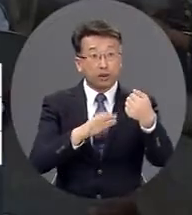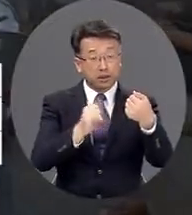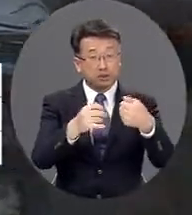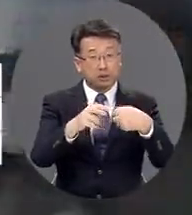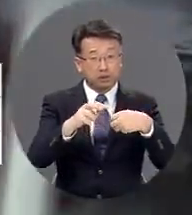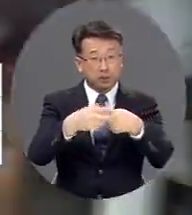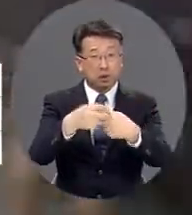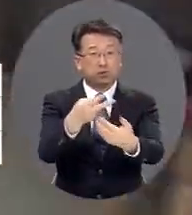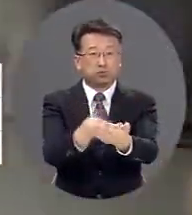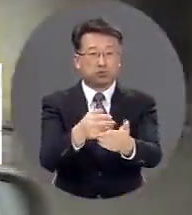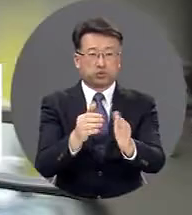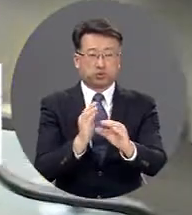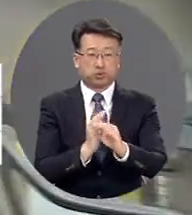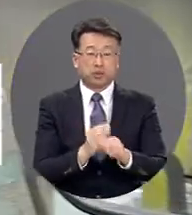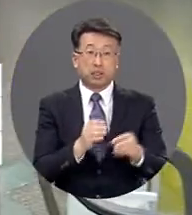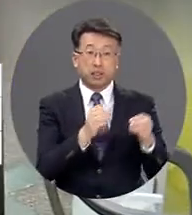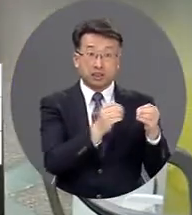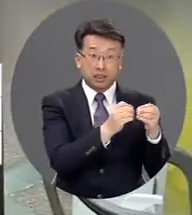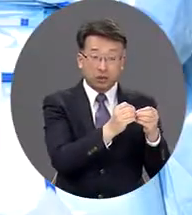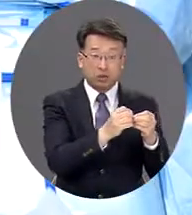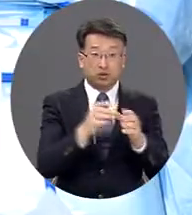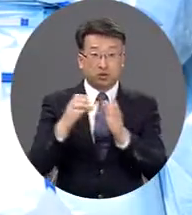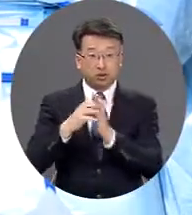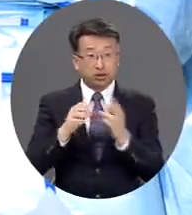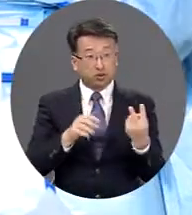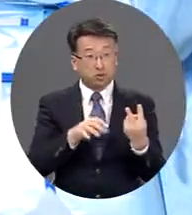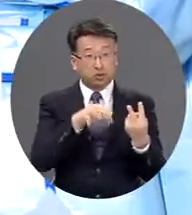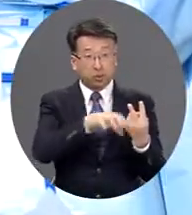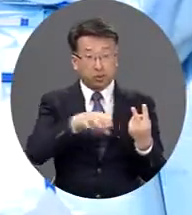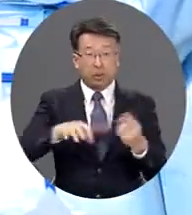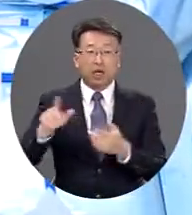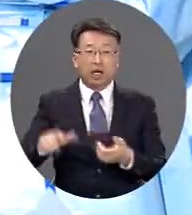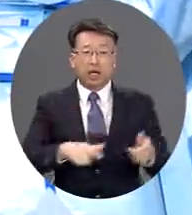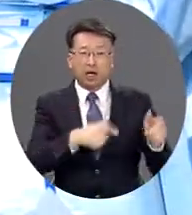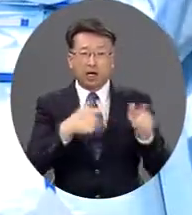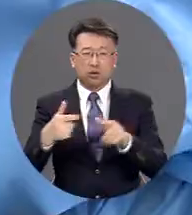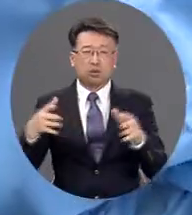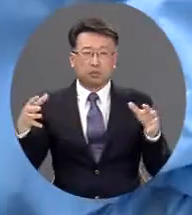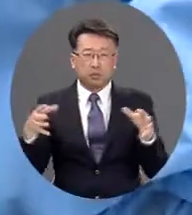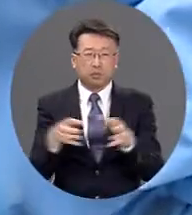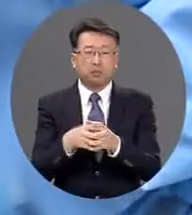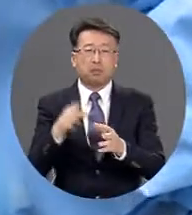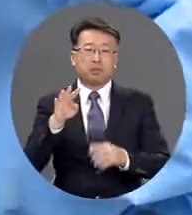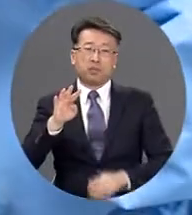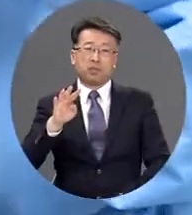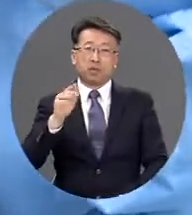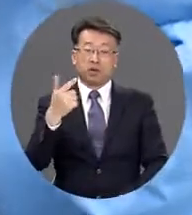한편 거제 28명과 창원 24명 등 경남에서만 하루 69명의